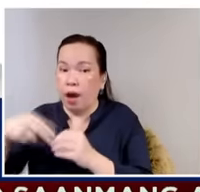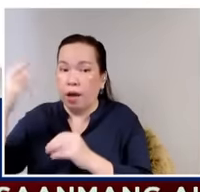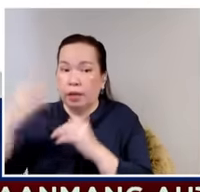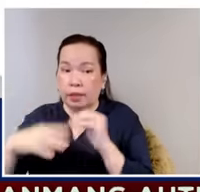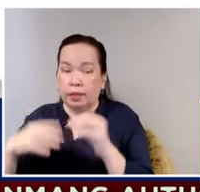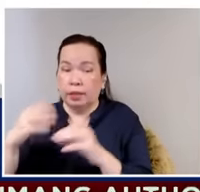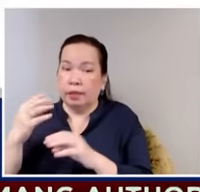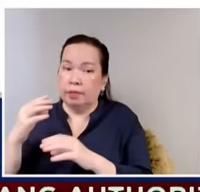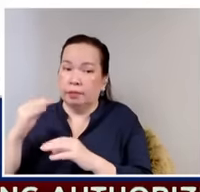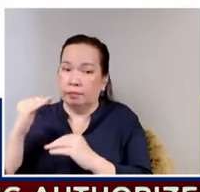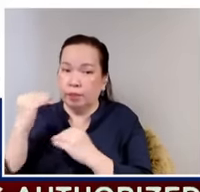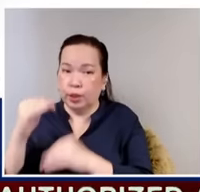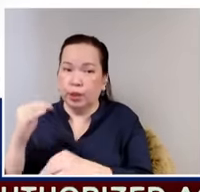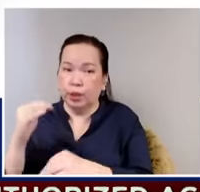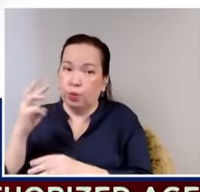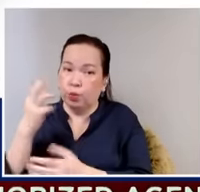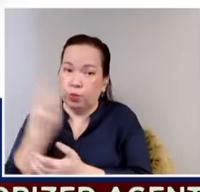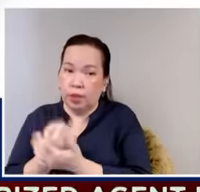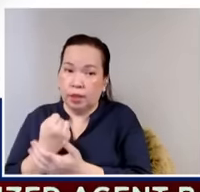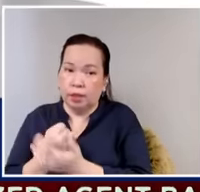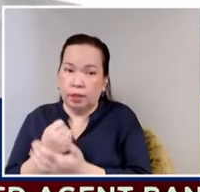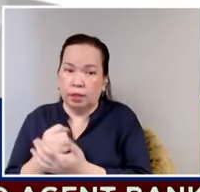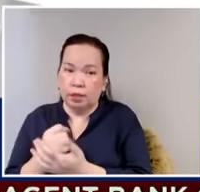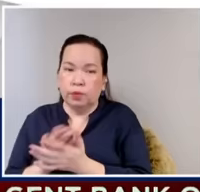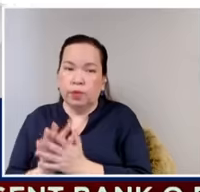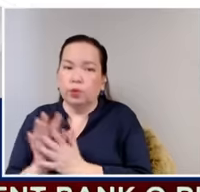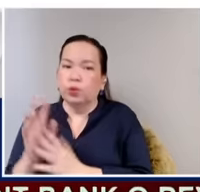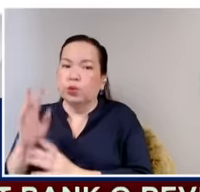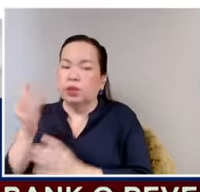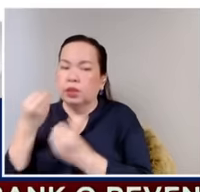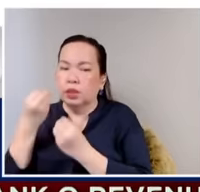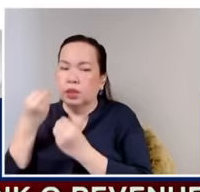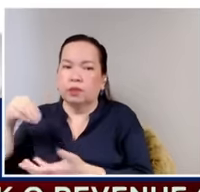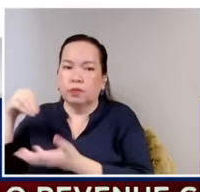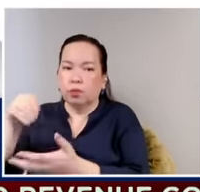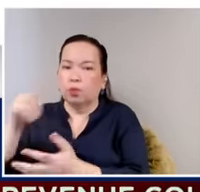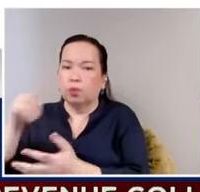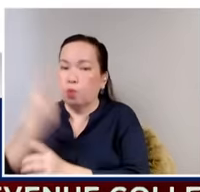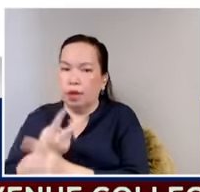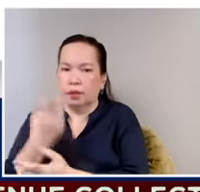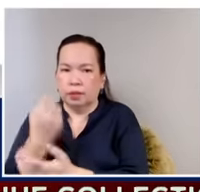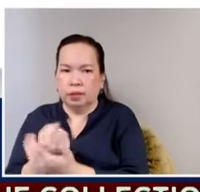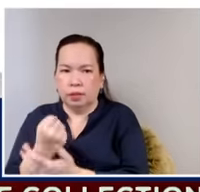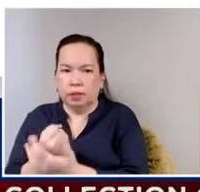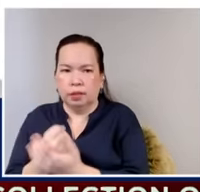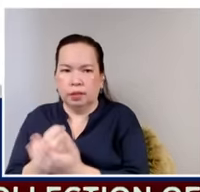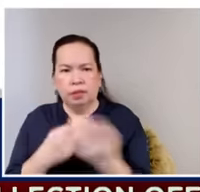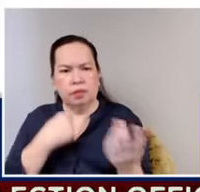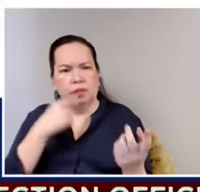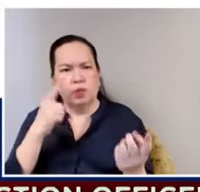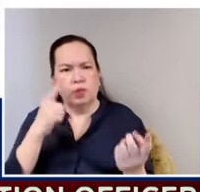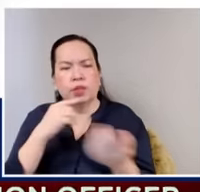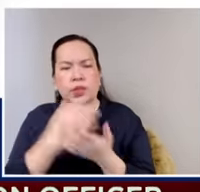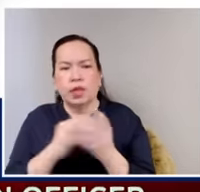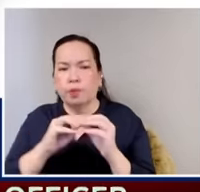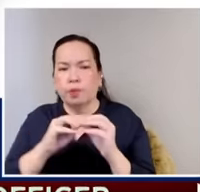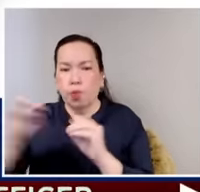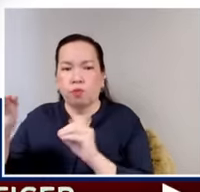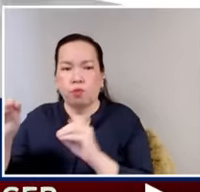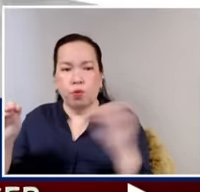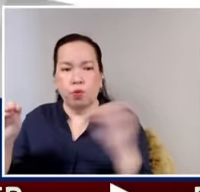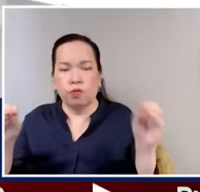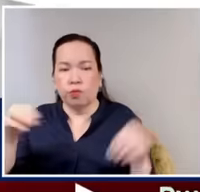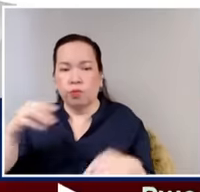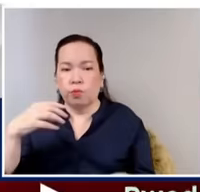get equivalent to 2 months of their salary. Ayon kay Jeronimo, mayroong mga malilipat na empleyado sa PNR sa